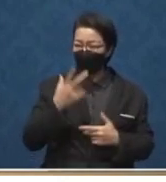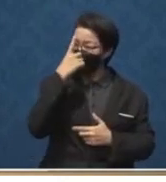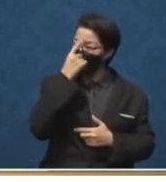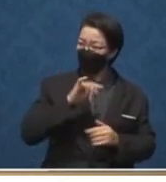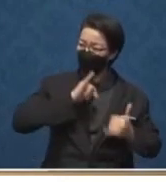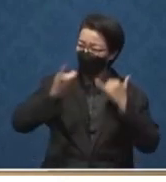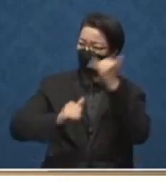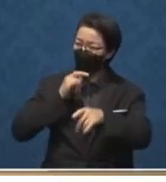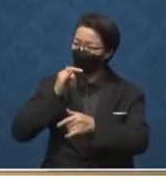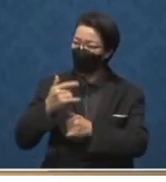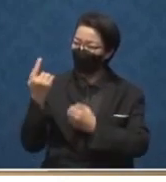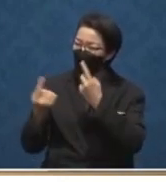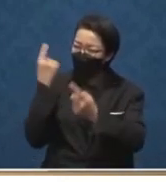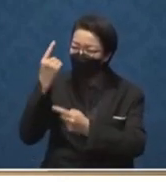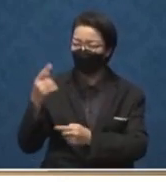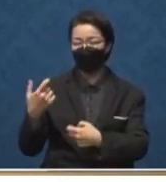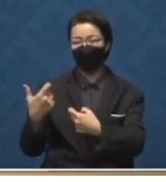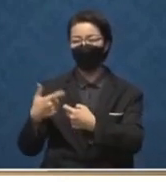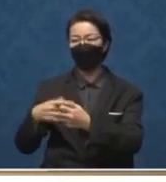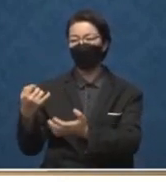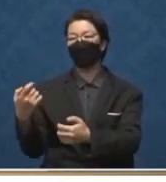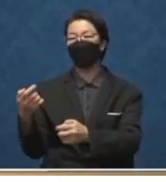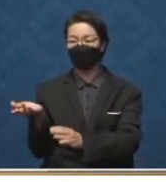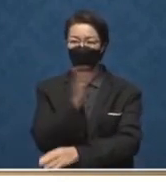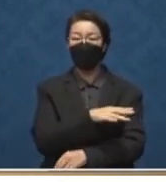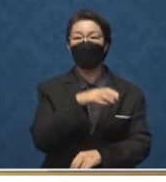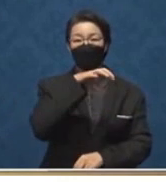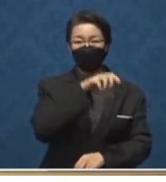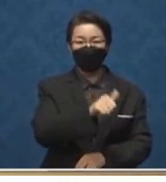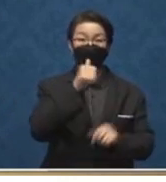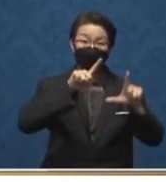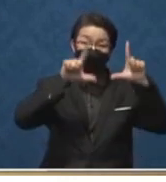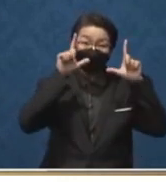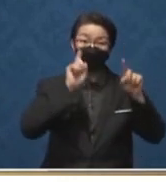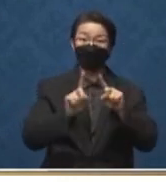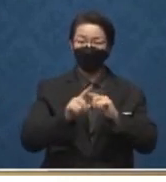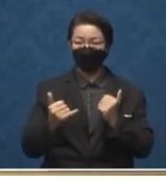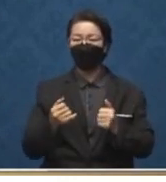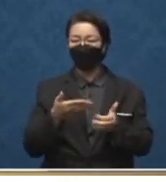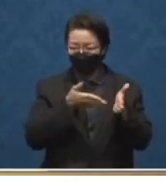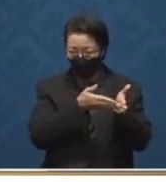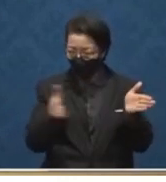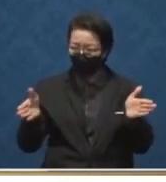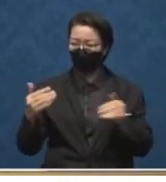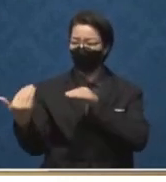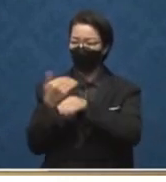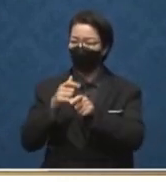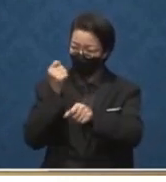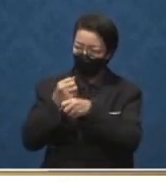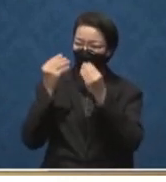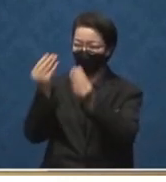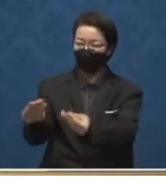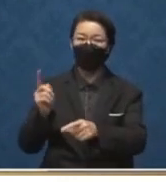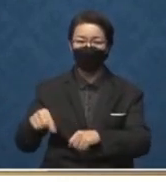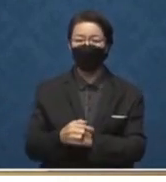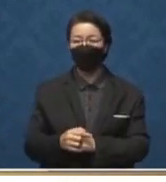ได้เท่ากับเมองหลักผมกเลยอยากใหไปมองทเมืลองด้วยเพื่ใหกทเทวมคามหลากหลายนอกจากนั้แล